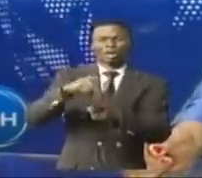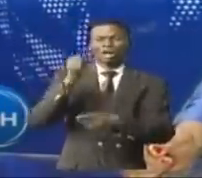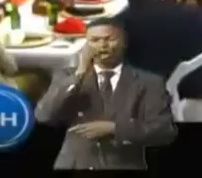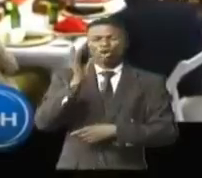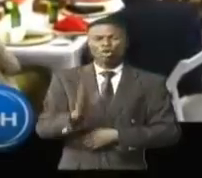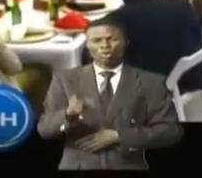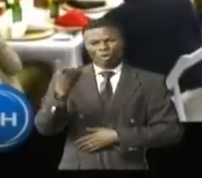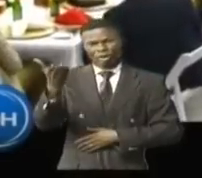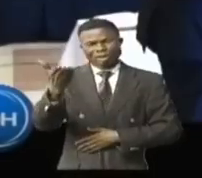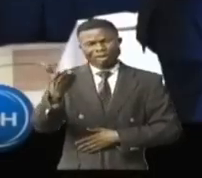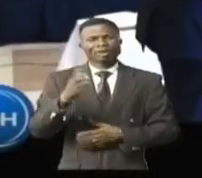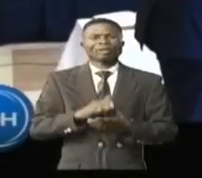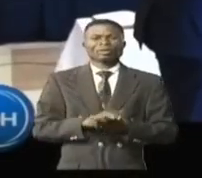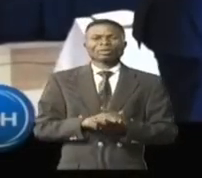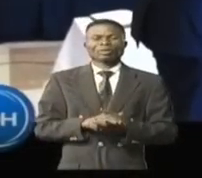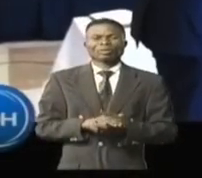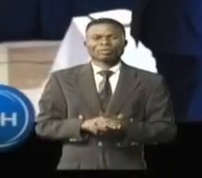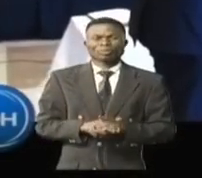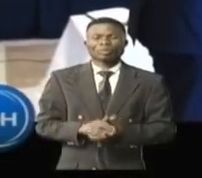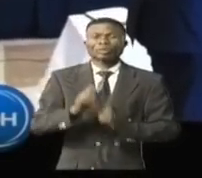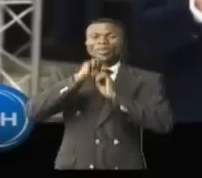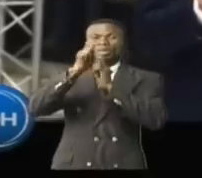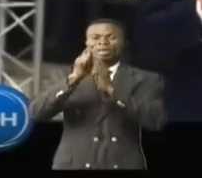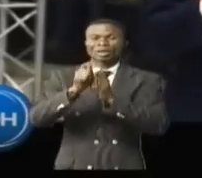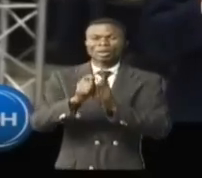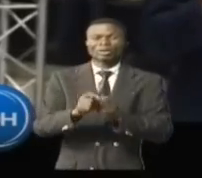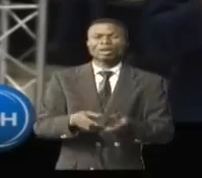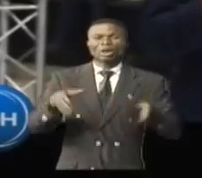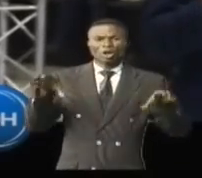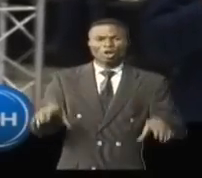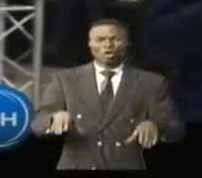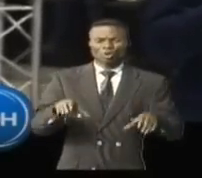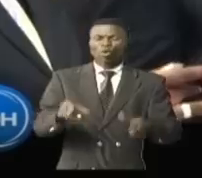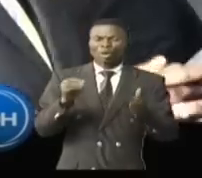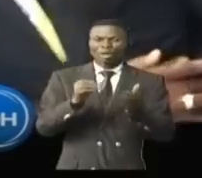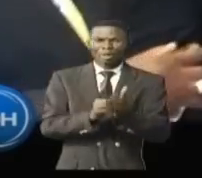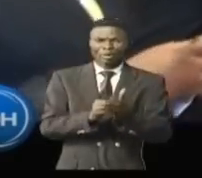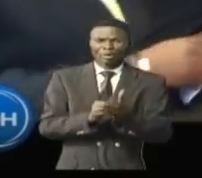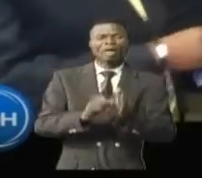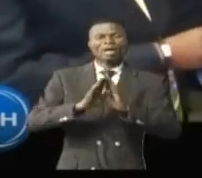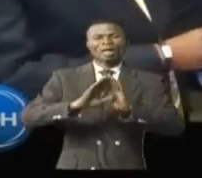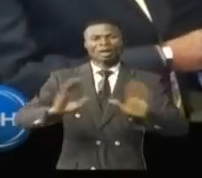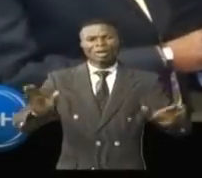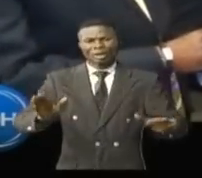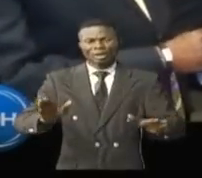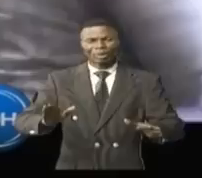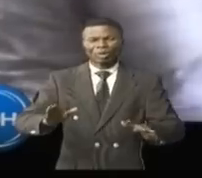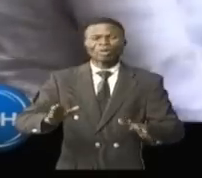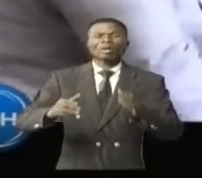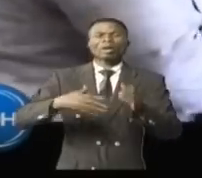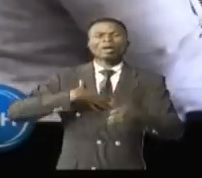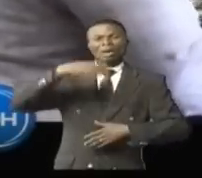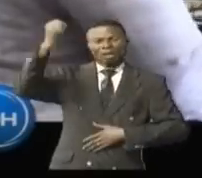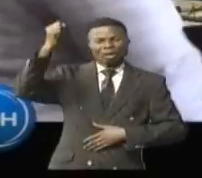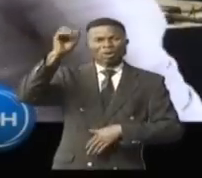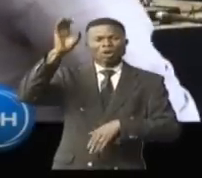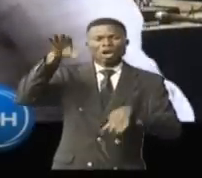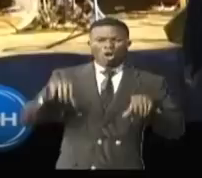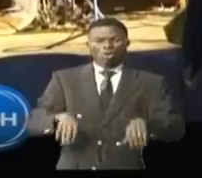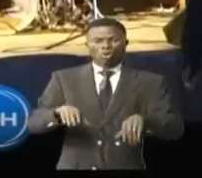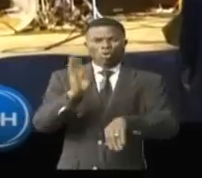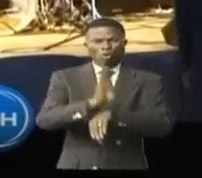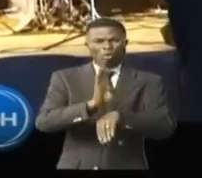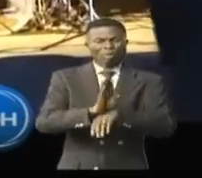Lenzo. La 11e édition des prix Présence Congo reconnaît de nouveau les mérites de quelques lauréats du Congo Brazza et du